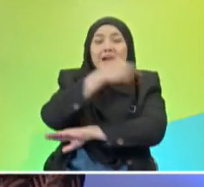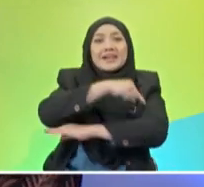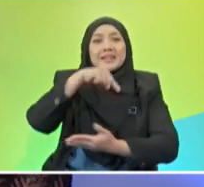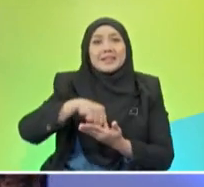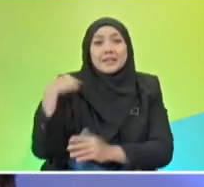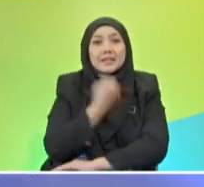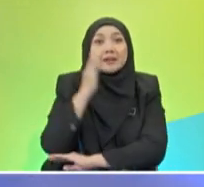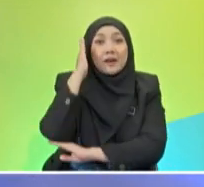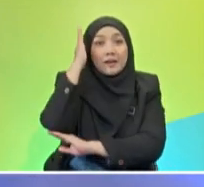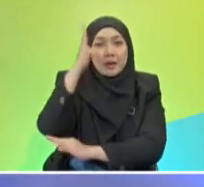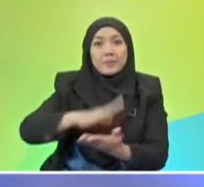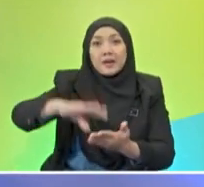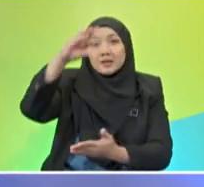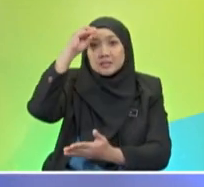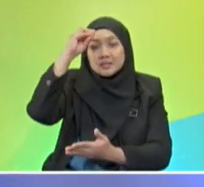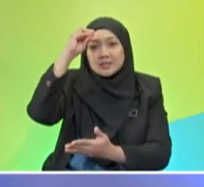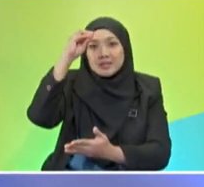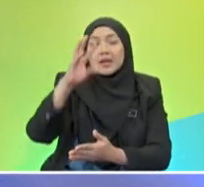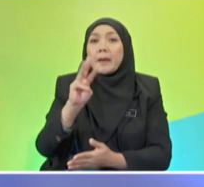akan pelajari MA